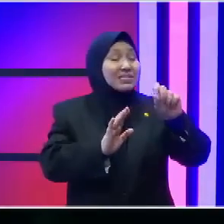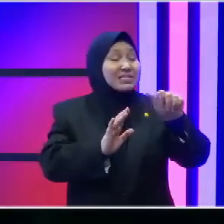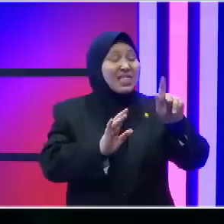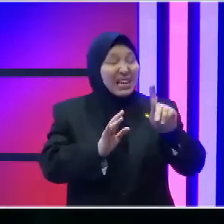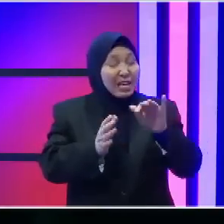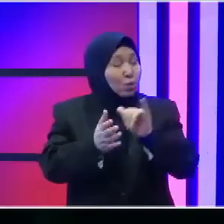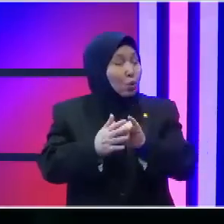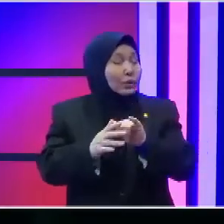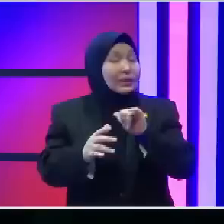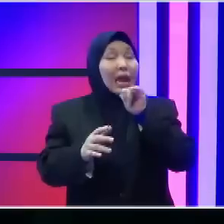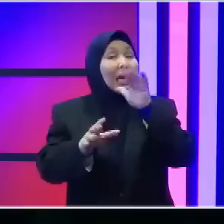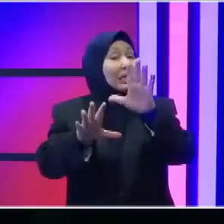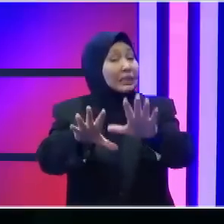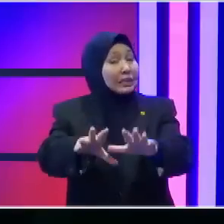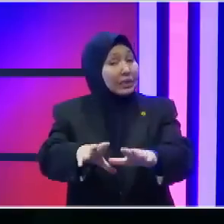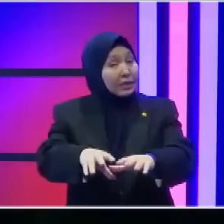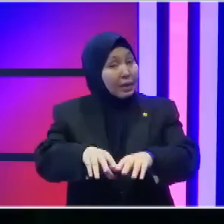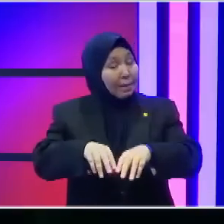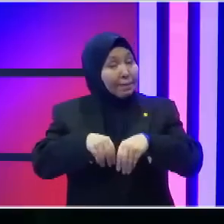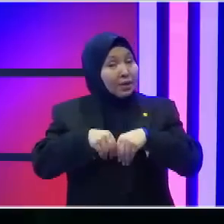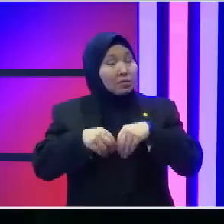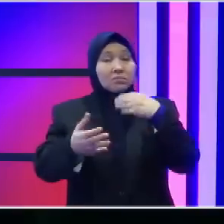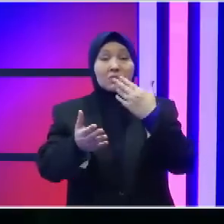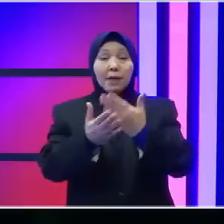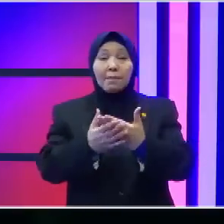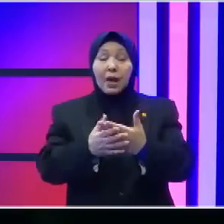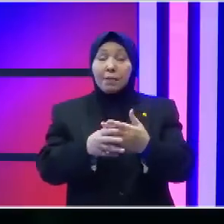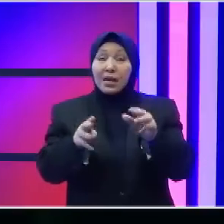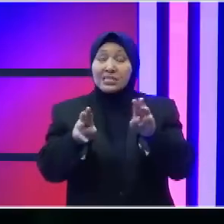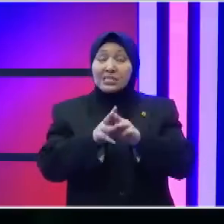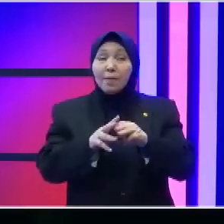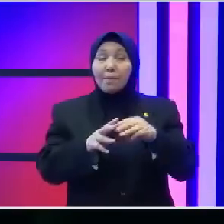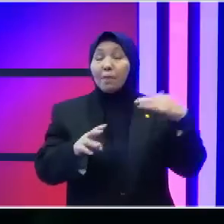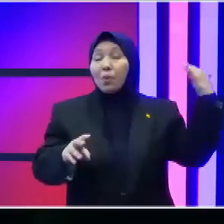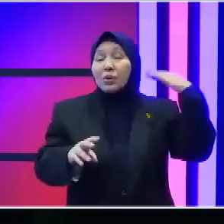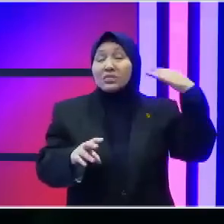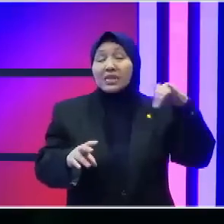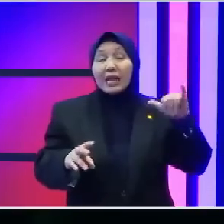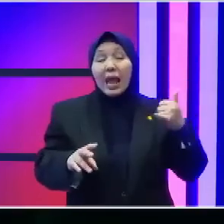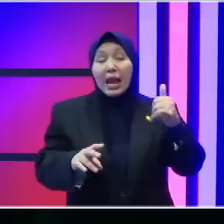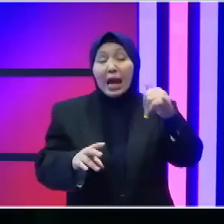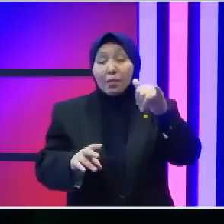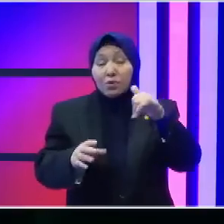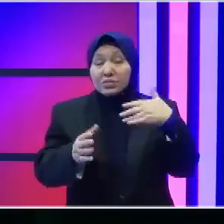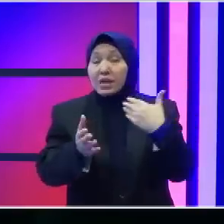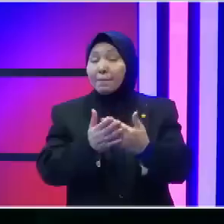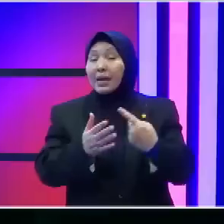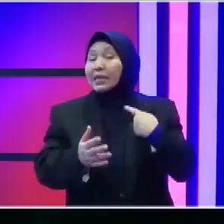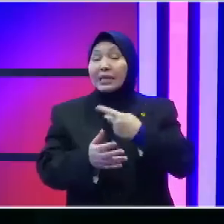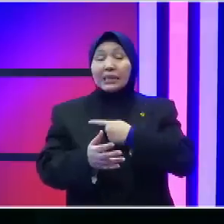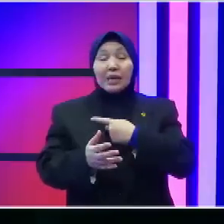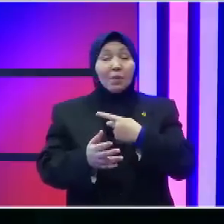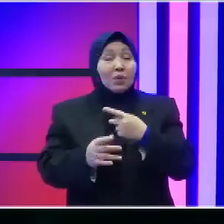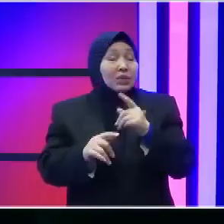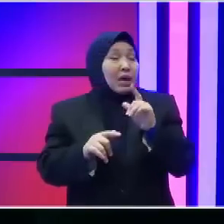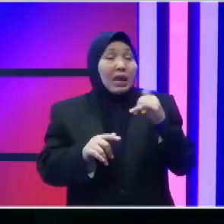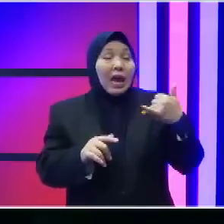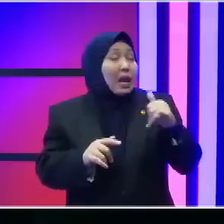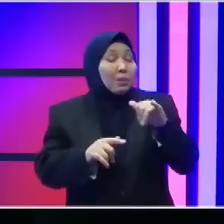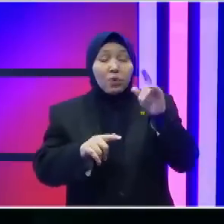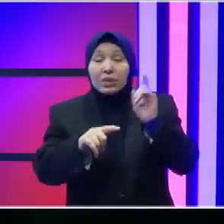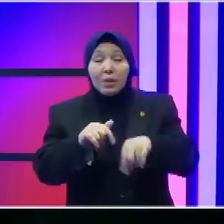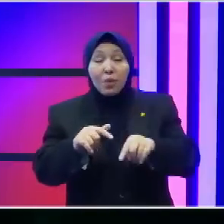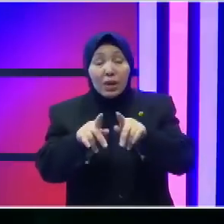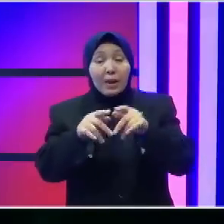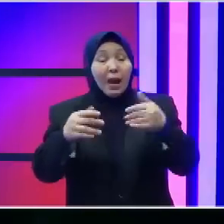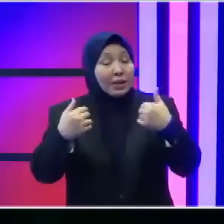kita itu tidak diterima, ya, sampai macam bunyi lalat itu, sampai lalat pun kita tak boleh berada dalam